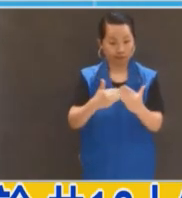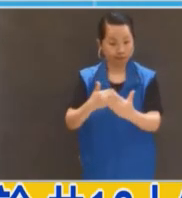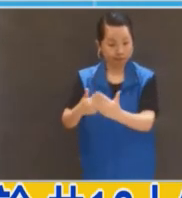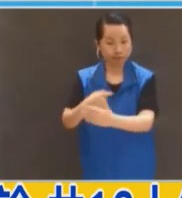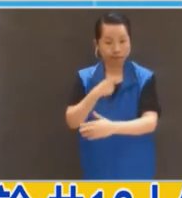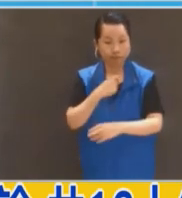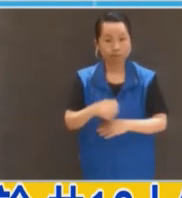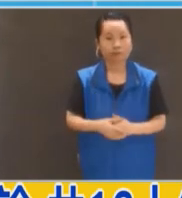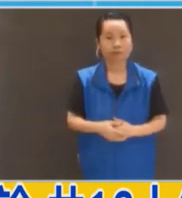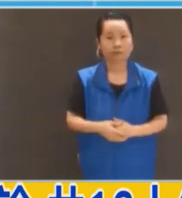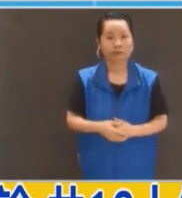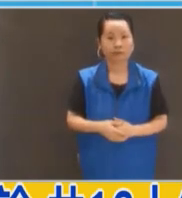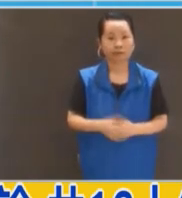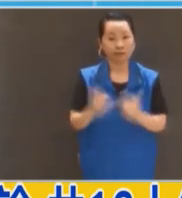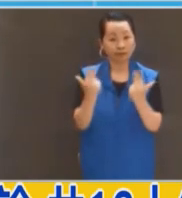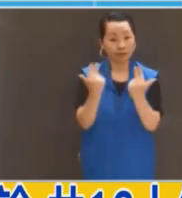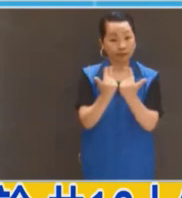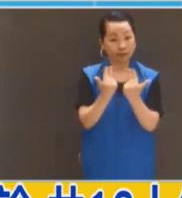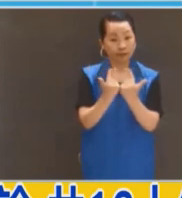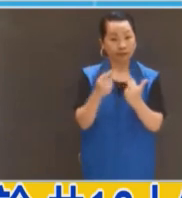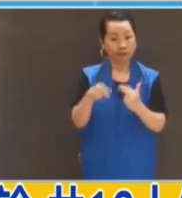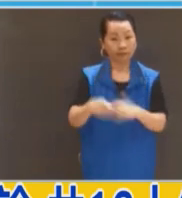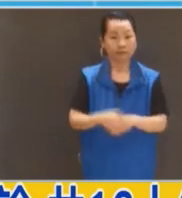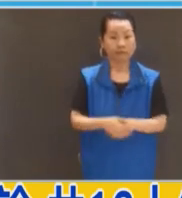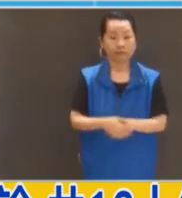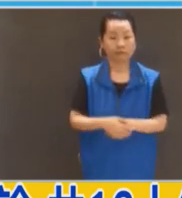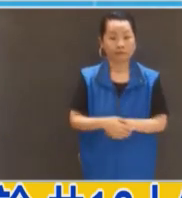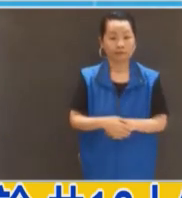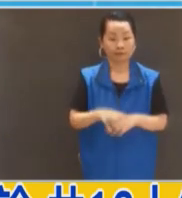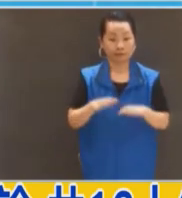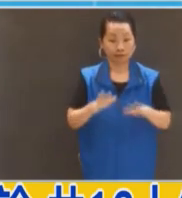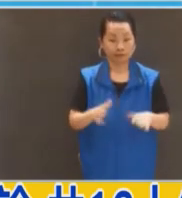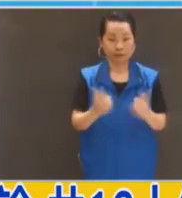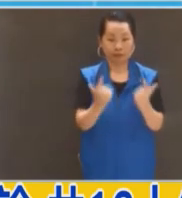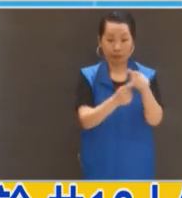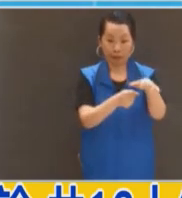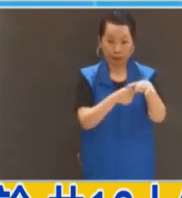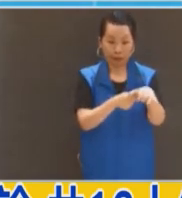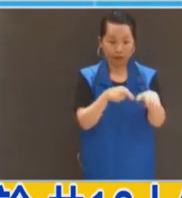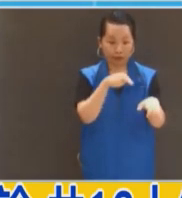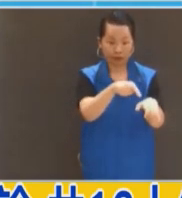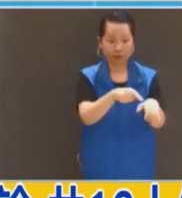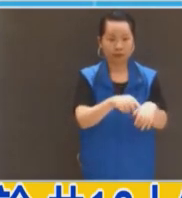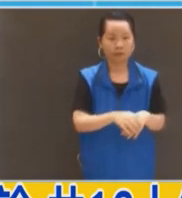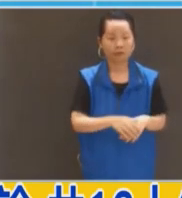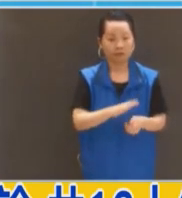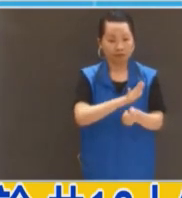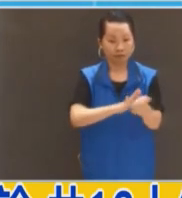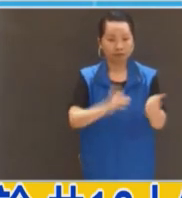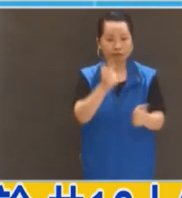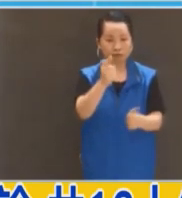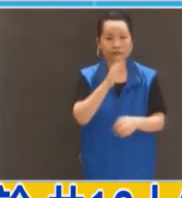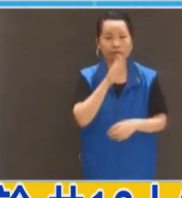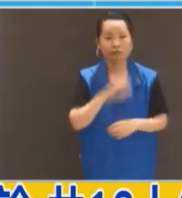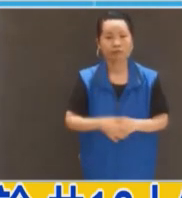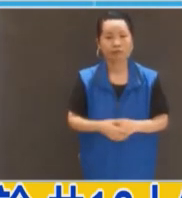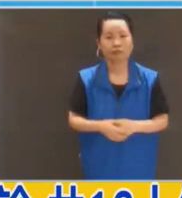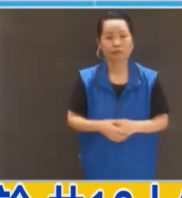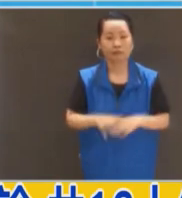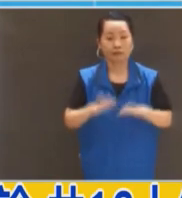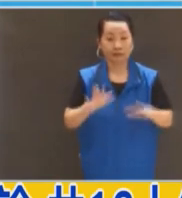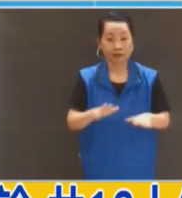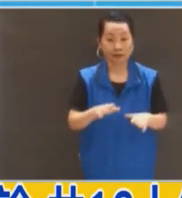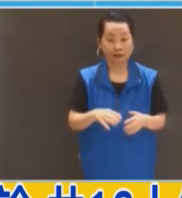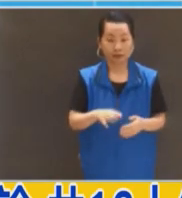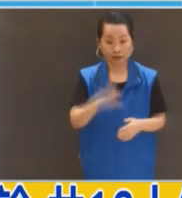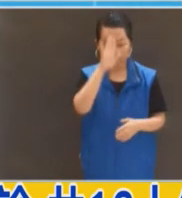新北市在这一次里面很清楚，我们受到北龙案件的影响还是蛮深远的，所以今天17个